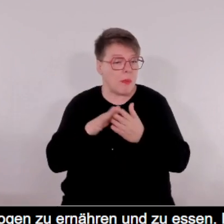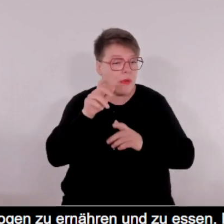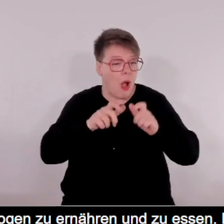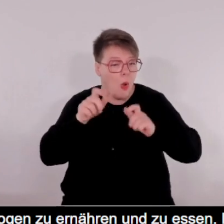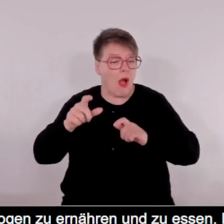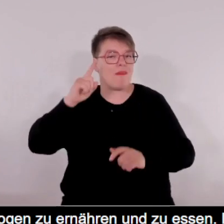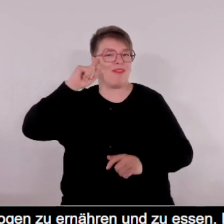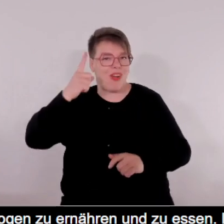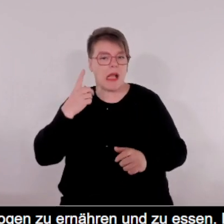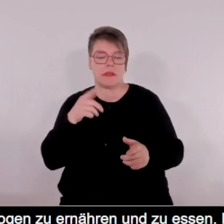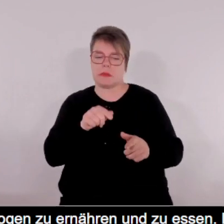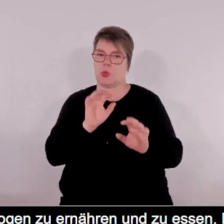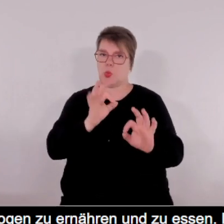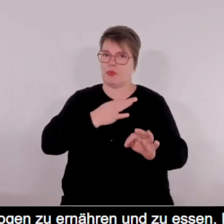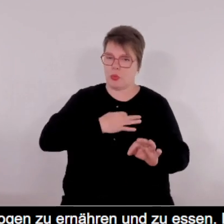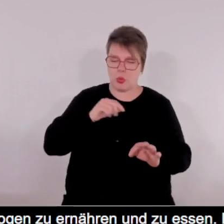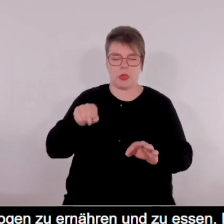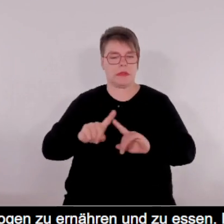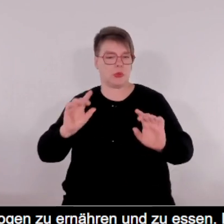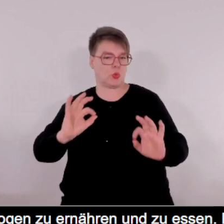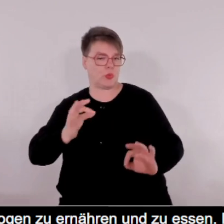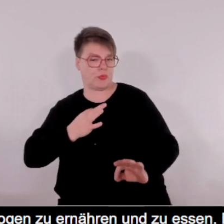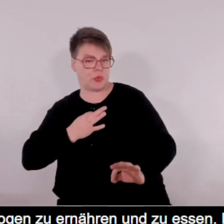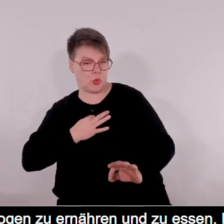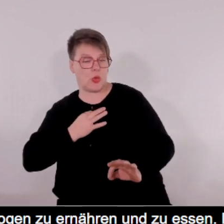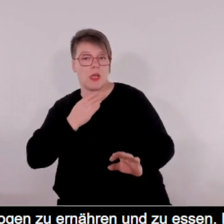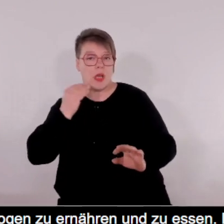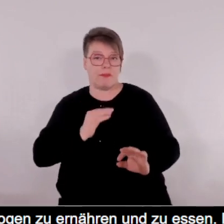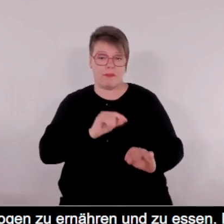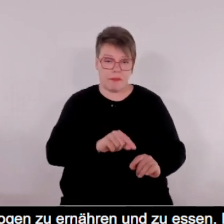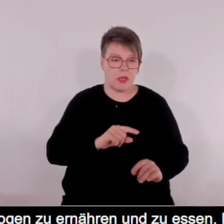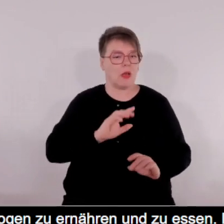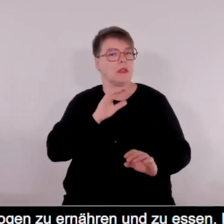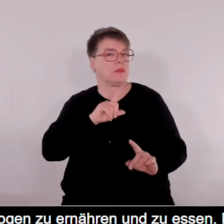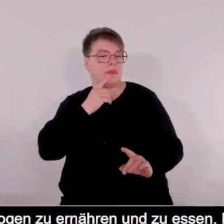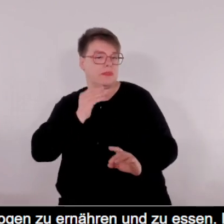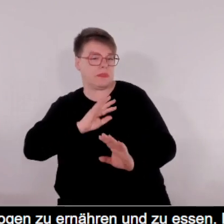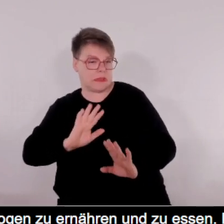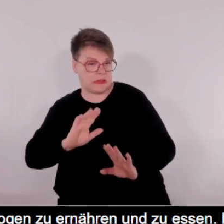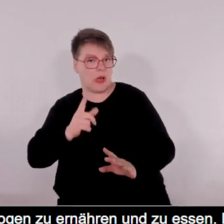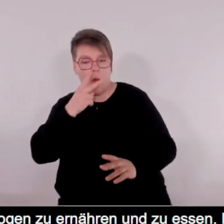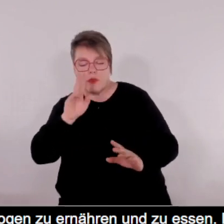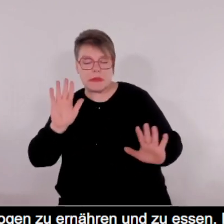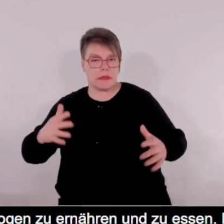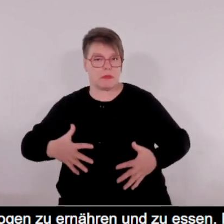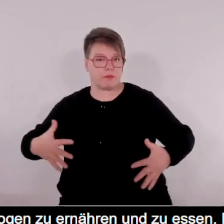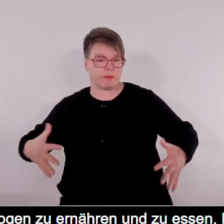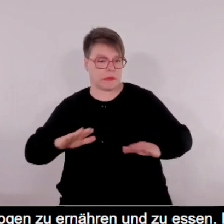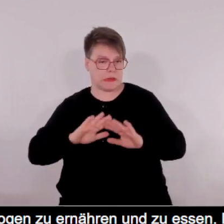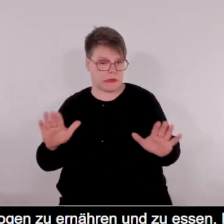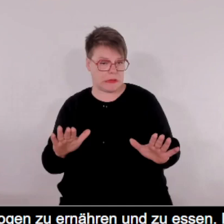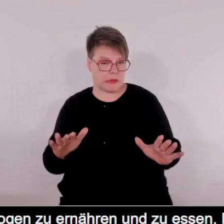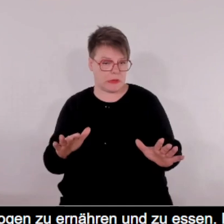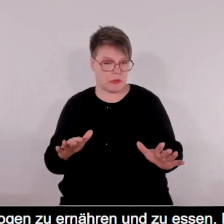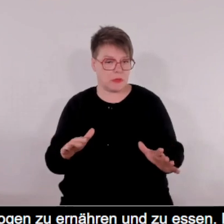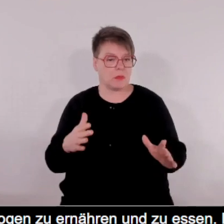Wir ermöglichen hier genauso auch viele Coachings und auch Weiterbildungsmöglichkeiten und genauso